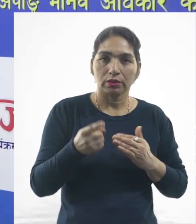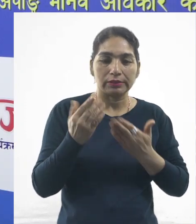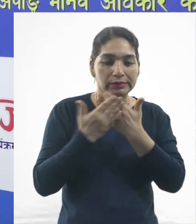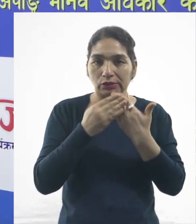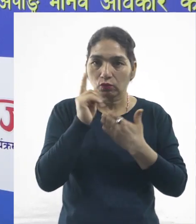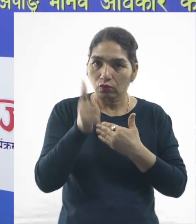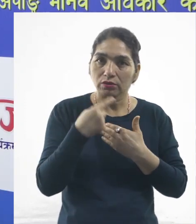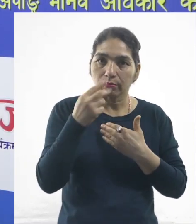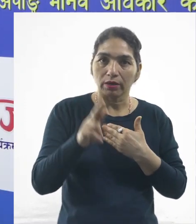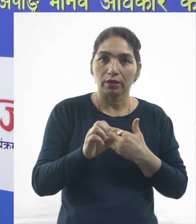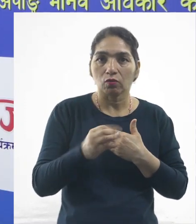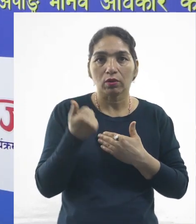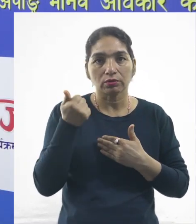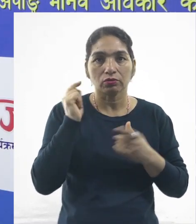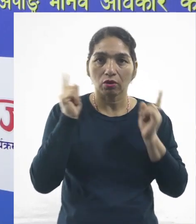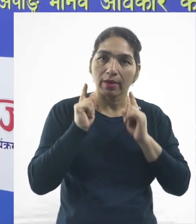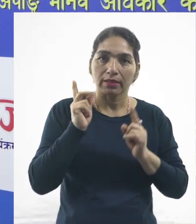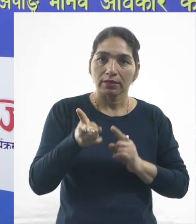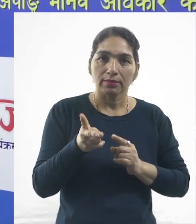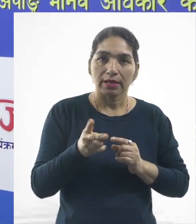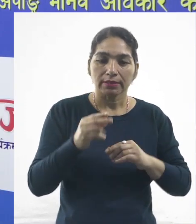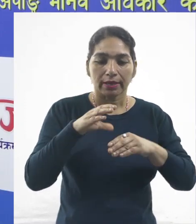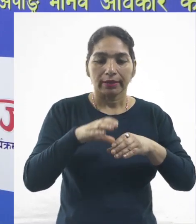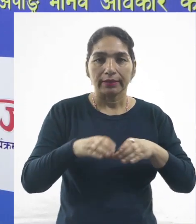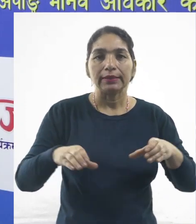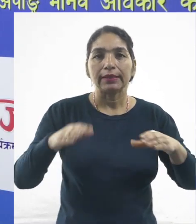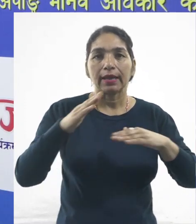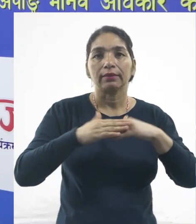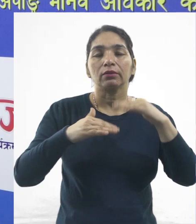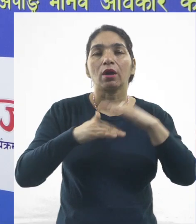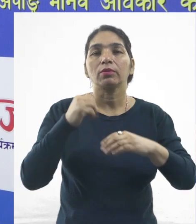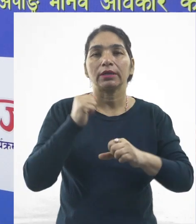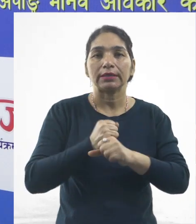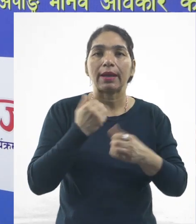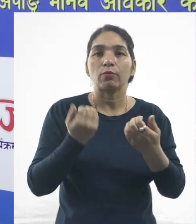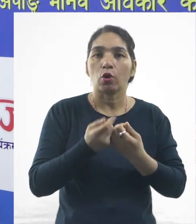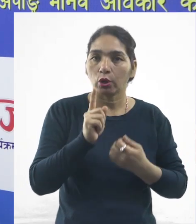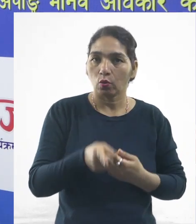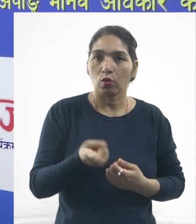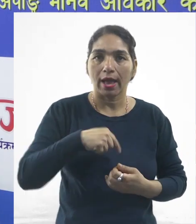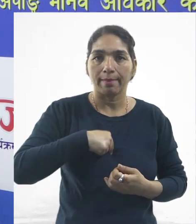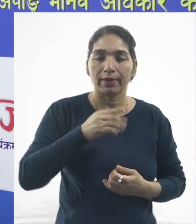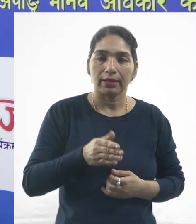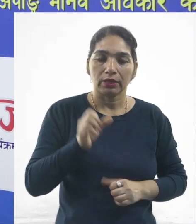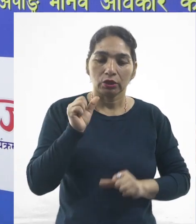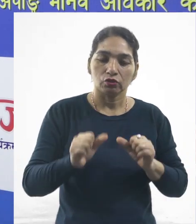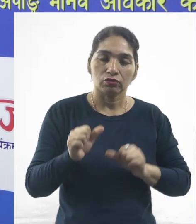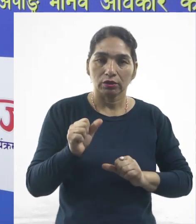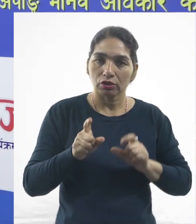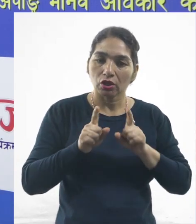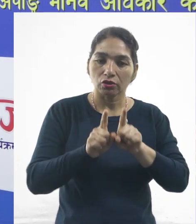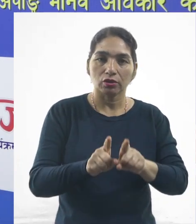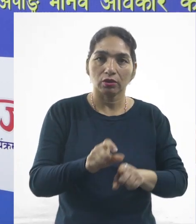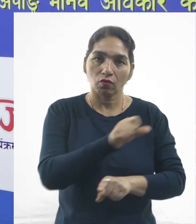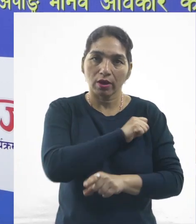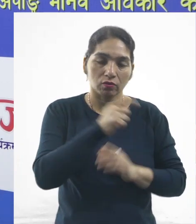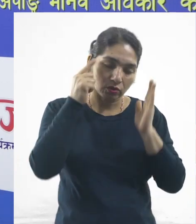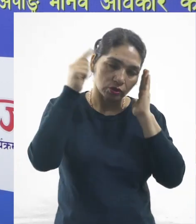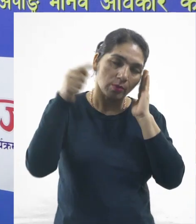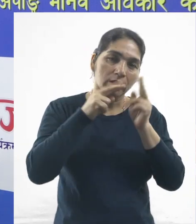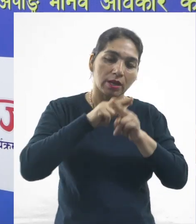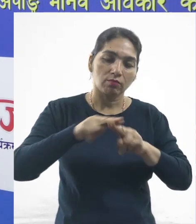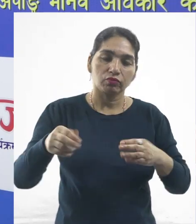चाहिँ गोकर्णेश्वर नगरपालिकाले त्यसमा इँटा थप्ने काम चाहिँ गरेको होस् जुन हामीले त्यो सँगसँगै हामीले चाहिँ उहाँको सपना साकार